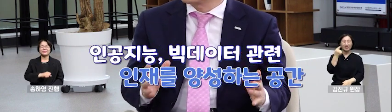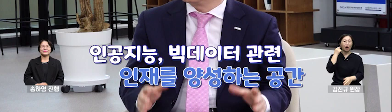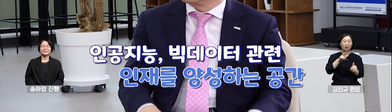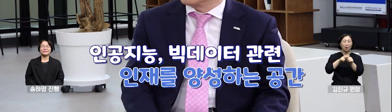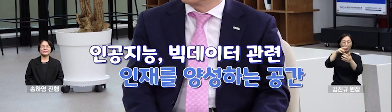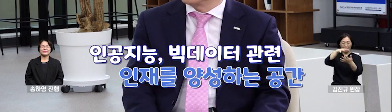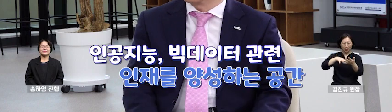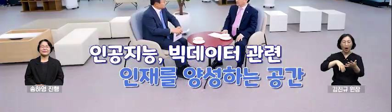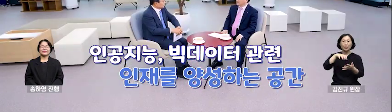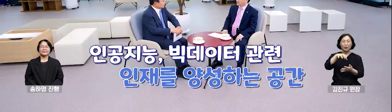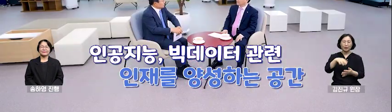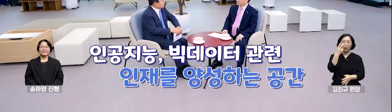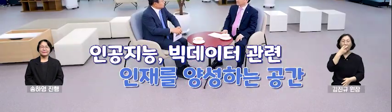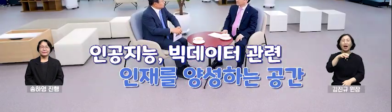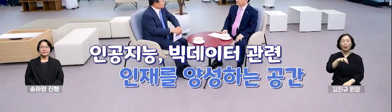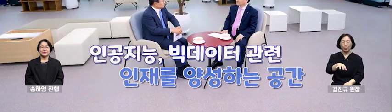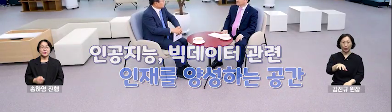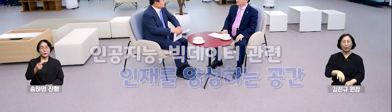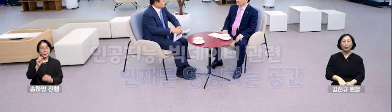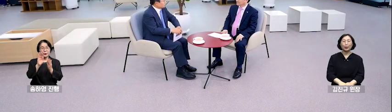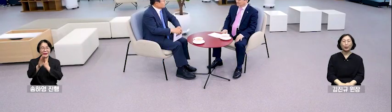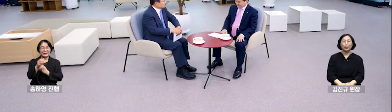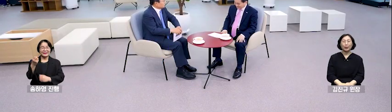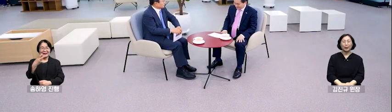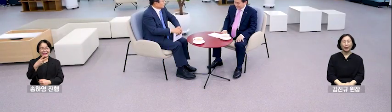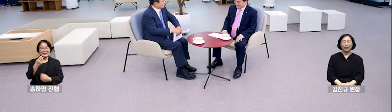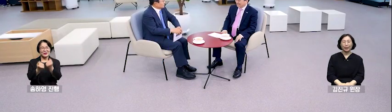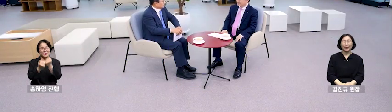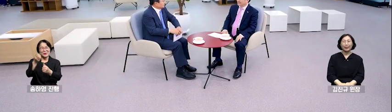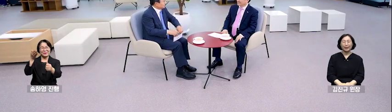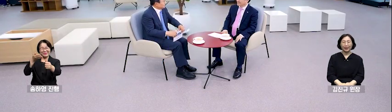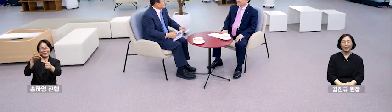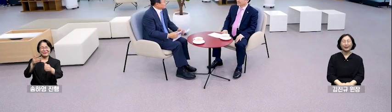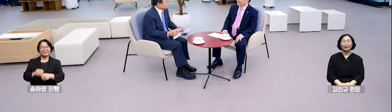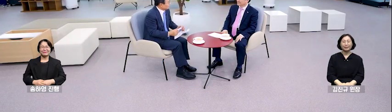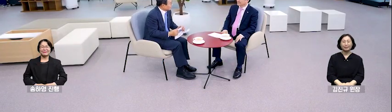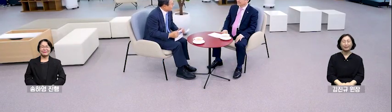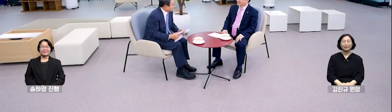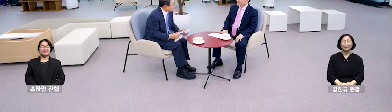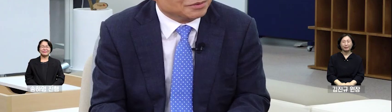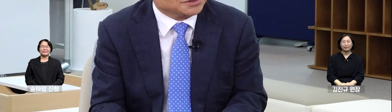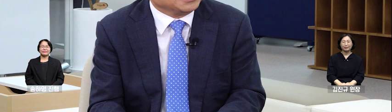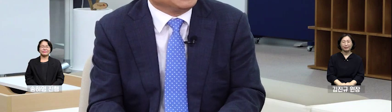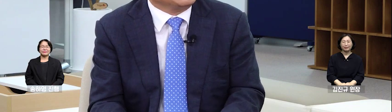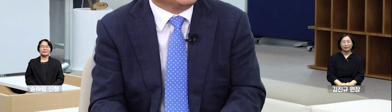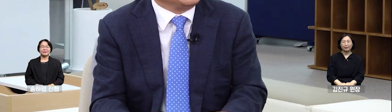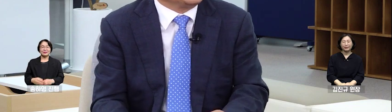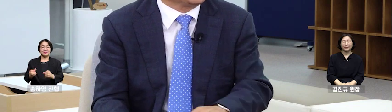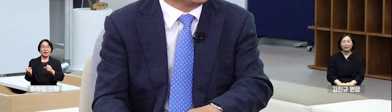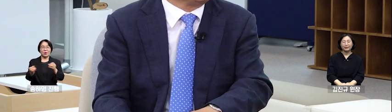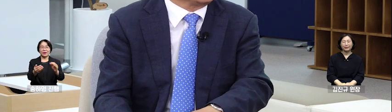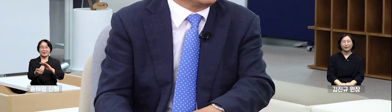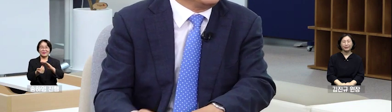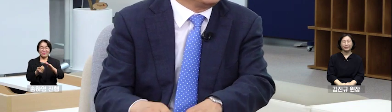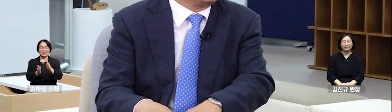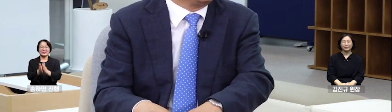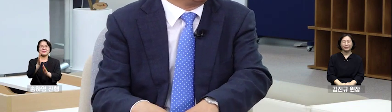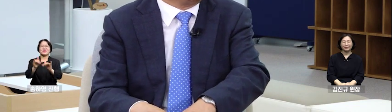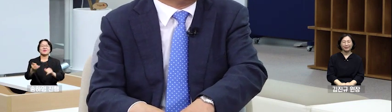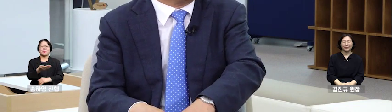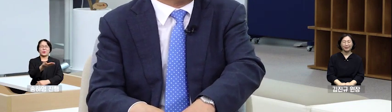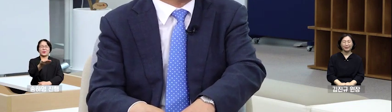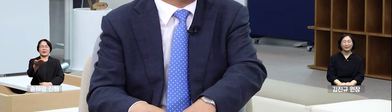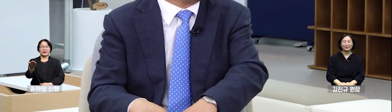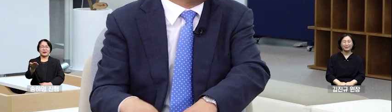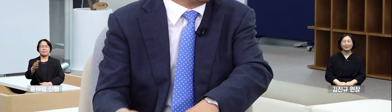거 점 이라고 보시면 되겠습니다 이따가 다시 또 추가 설명 해야 되겠습니까 없었어요 4 시청자 여러분들께 예